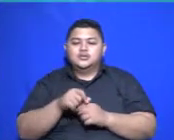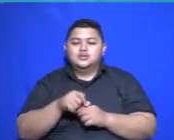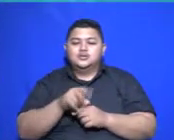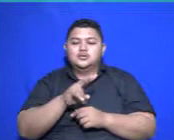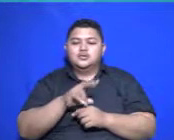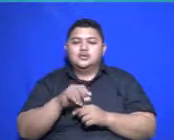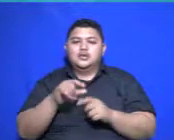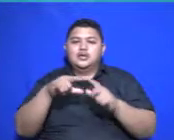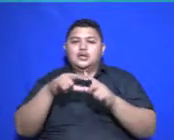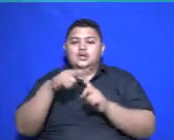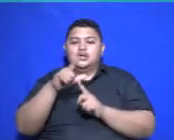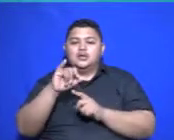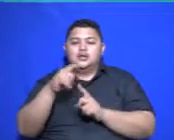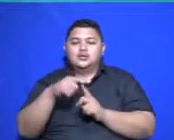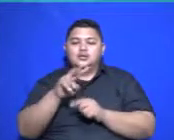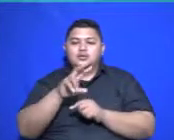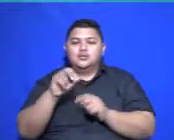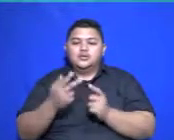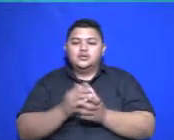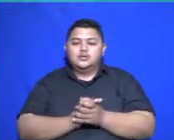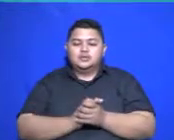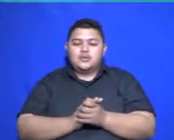2018. Selain itu,